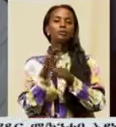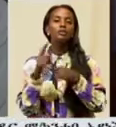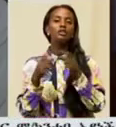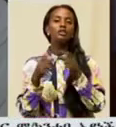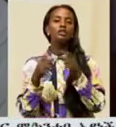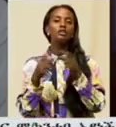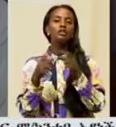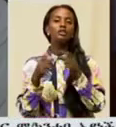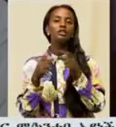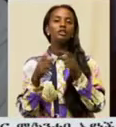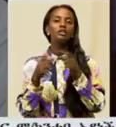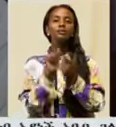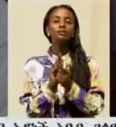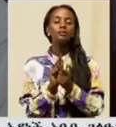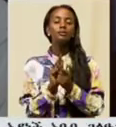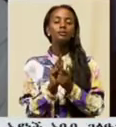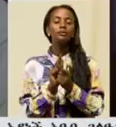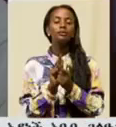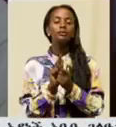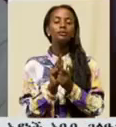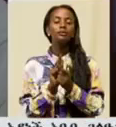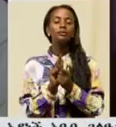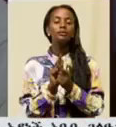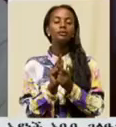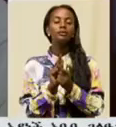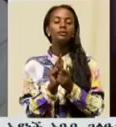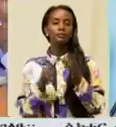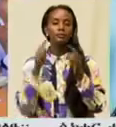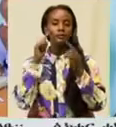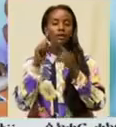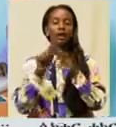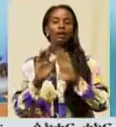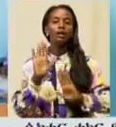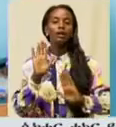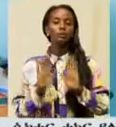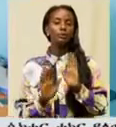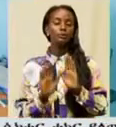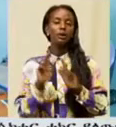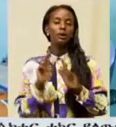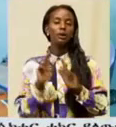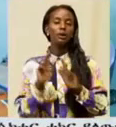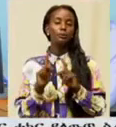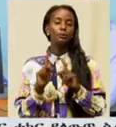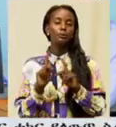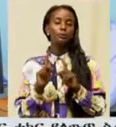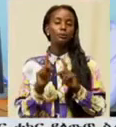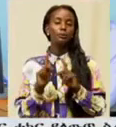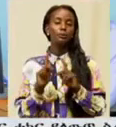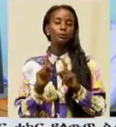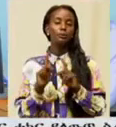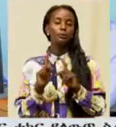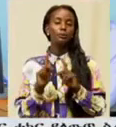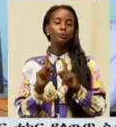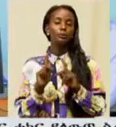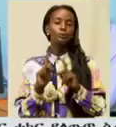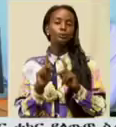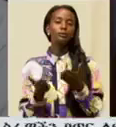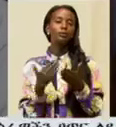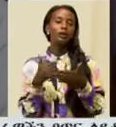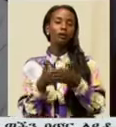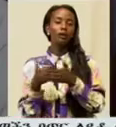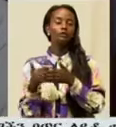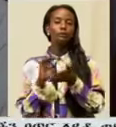ችግሮች ያጋጠሟቸው የሚሉት ጉዳዮች ላይ ብቻ አጠንጥነው እየገመገሙ ለህብረተሰቡ በፍጥነት ከተሰጣቸው ተልኮ አንጻር ተደራሽ